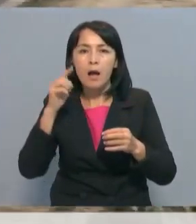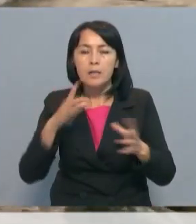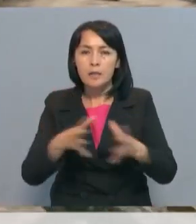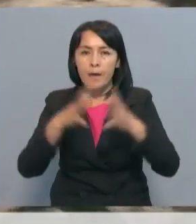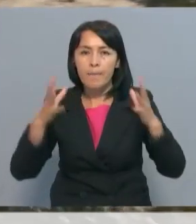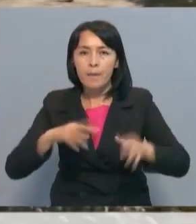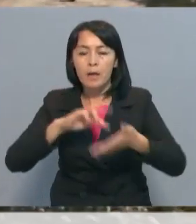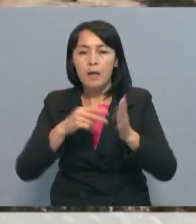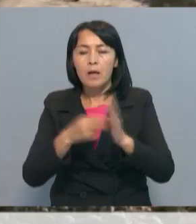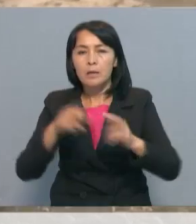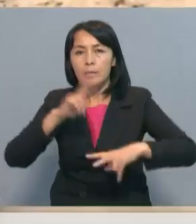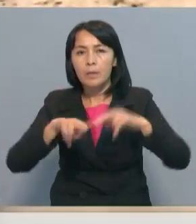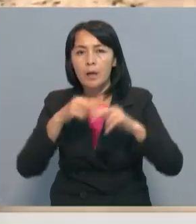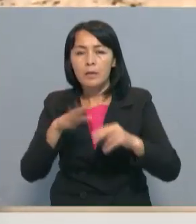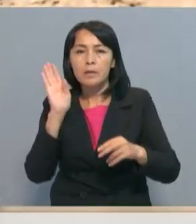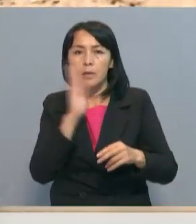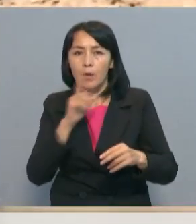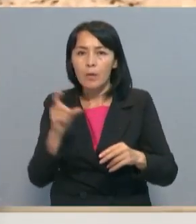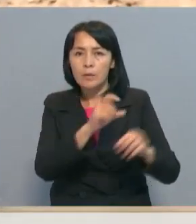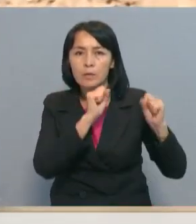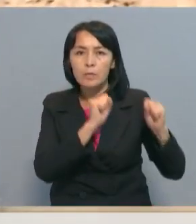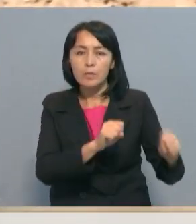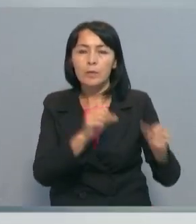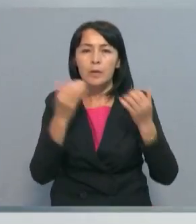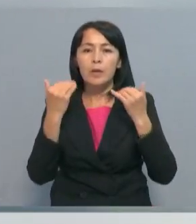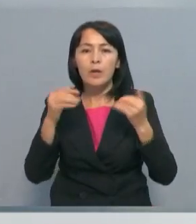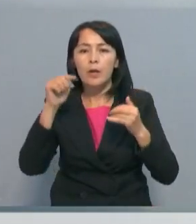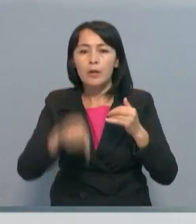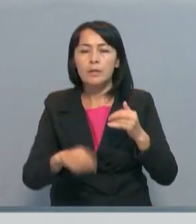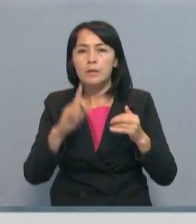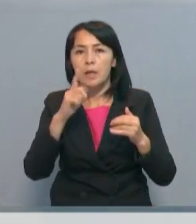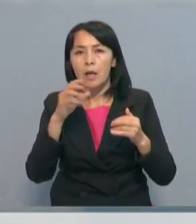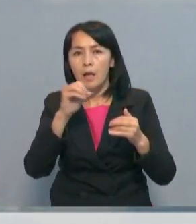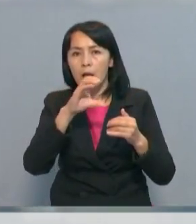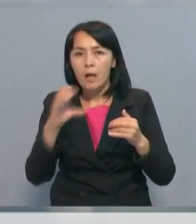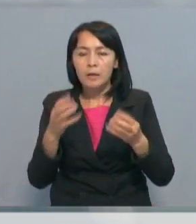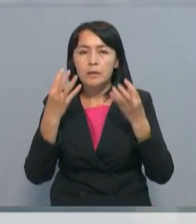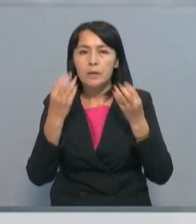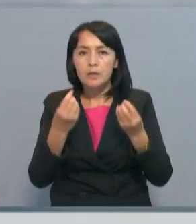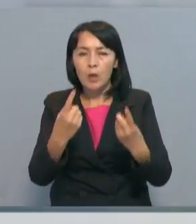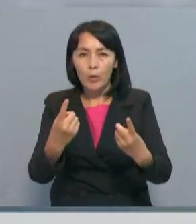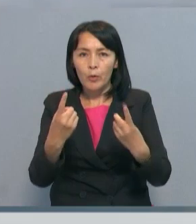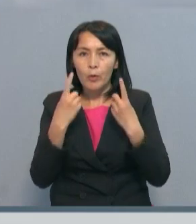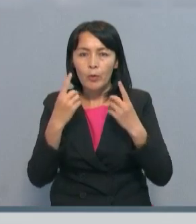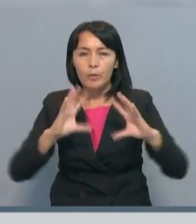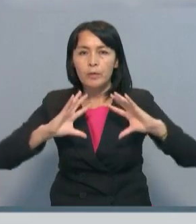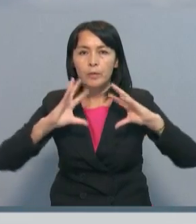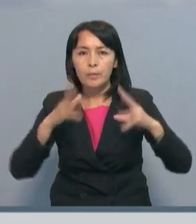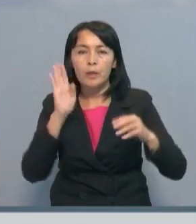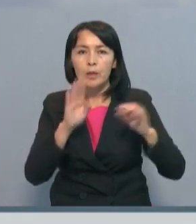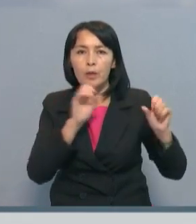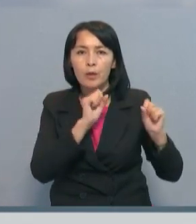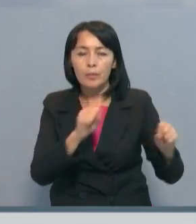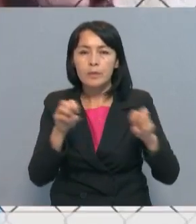масштабные проекты строительство гидротехнических сооружений аналогичных ГЭС бахтиария плотин